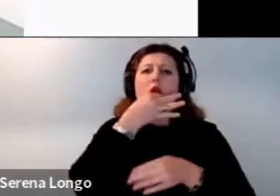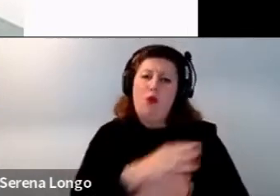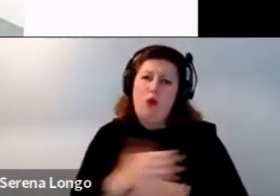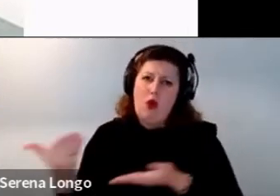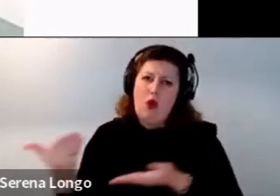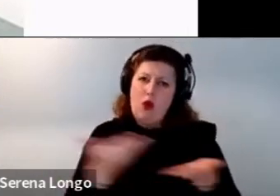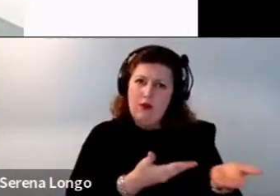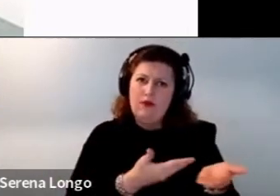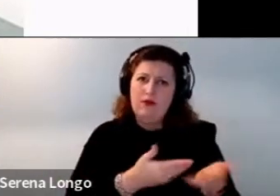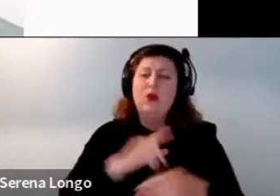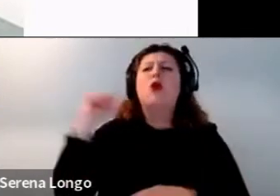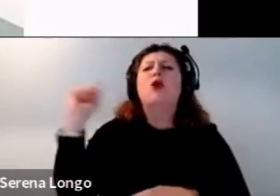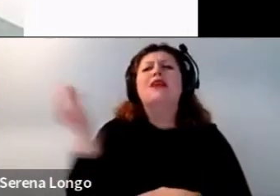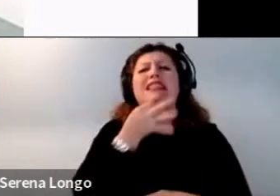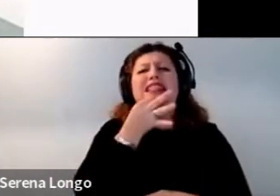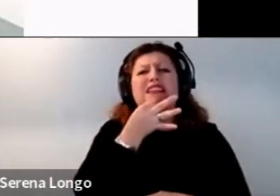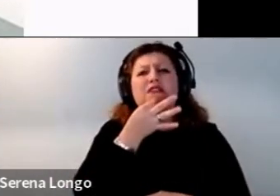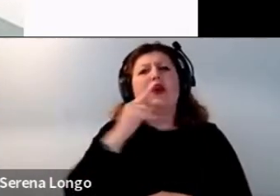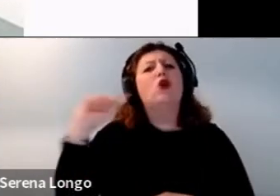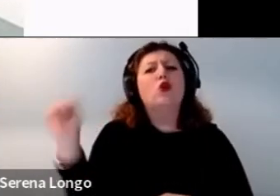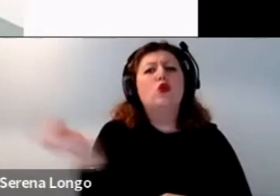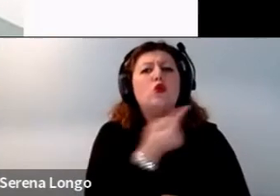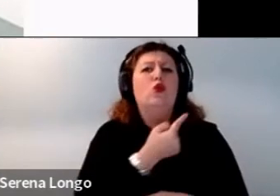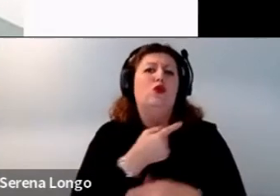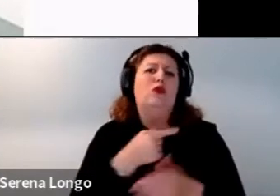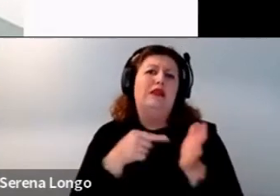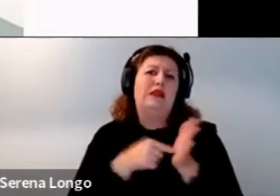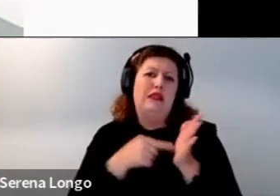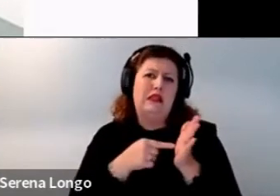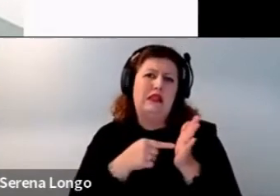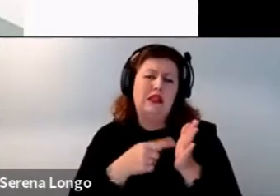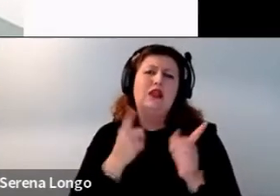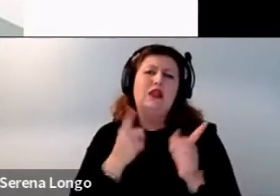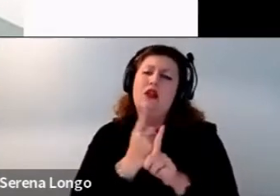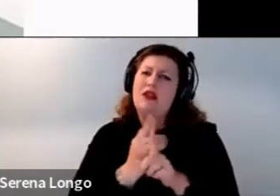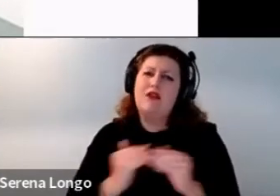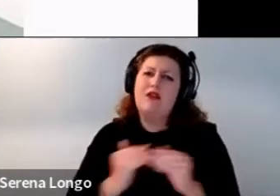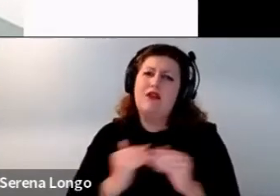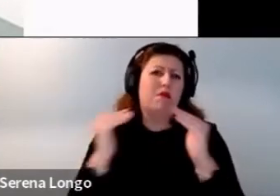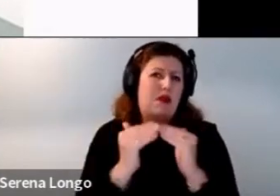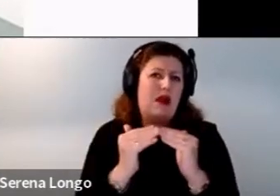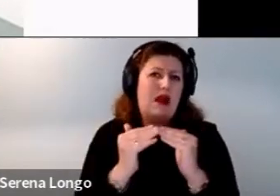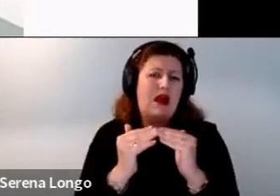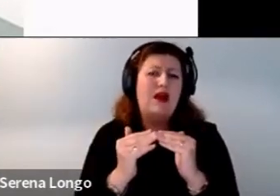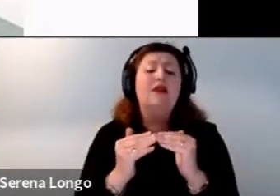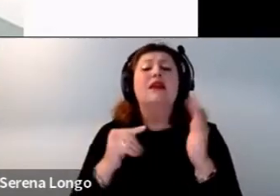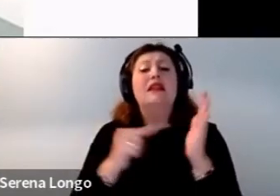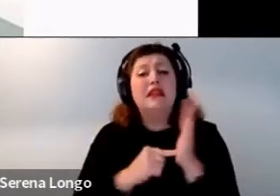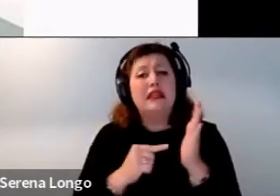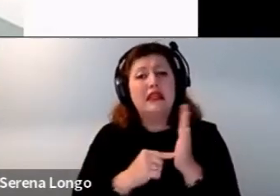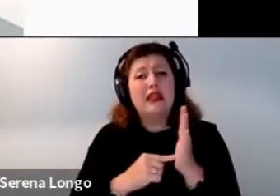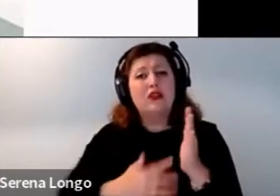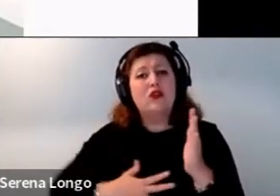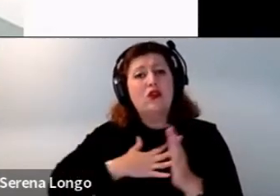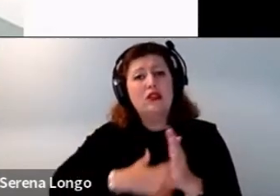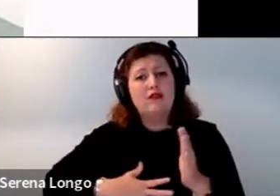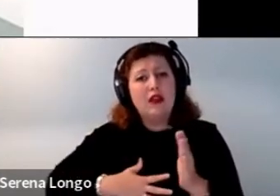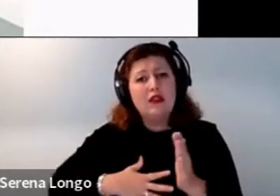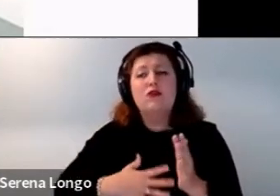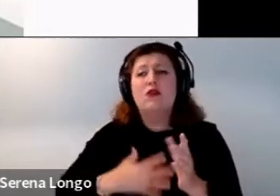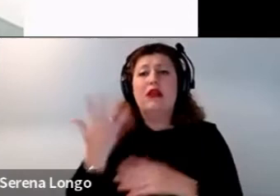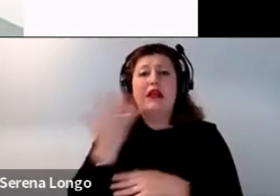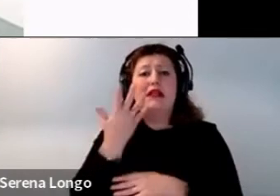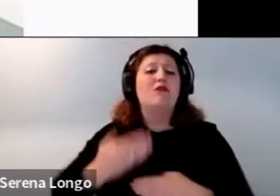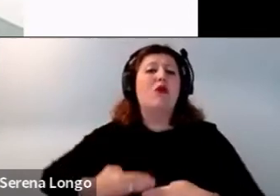i cittadini devono essere messi nelle condizioni di poter godere di questi diritti e quindi, parlando di